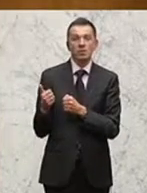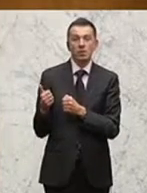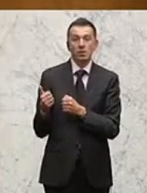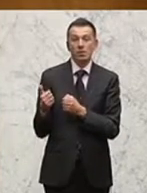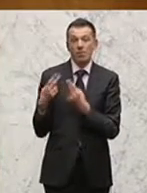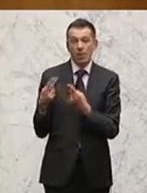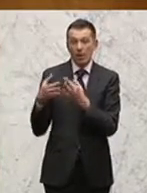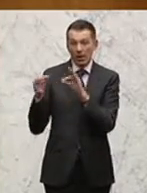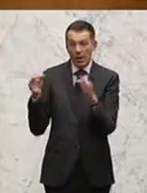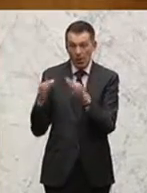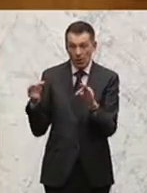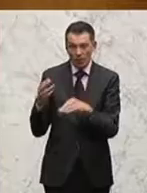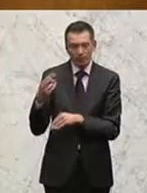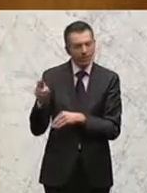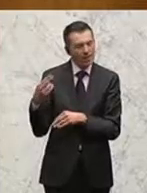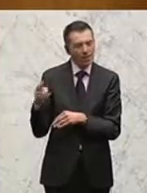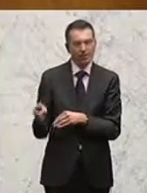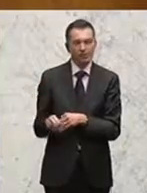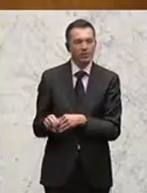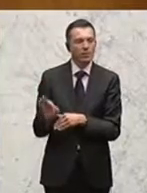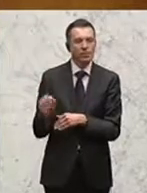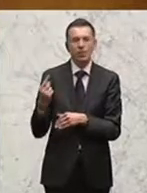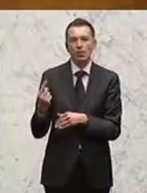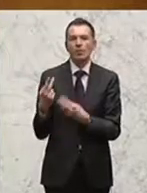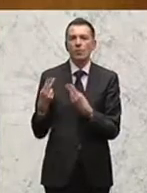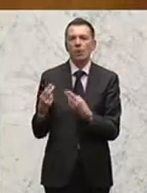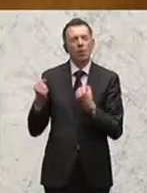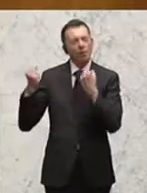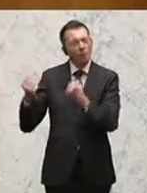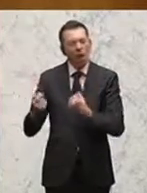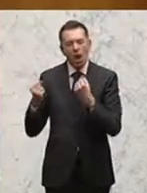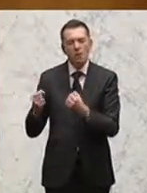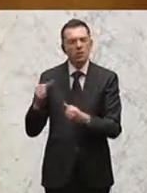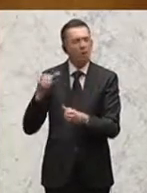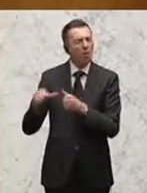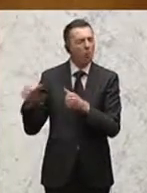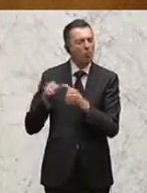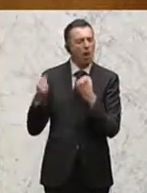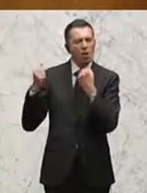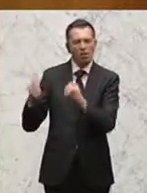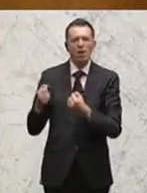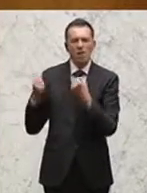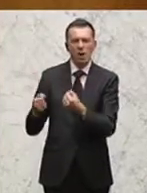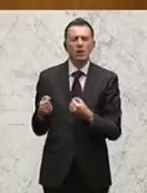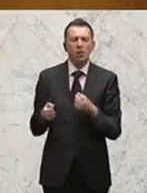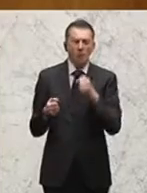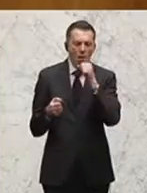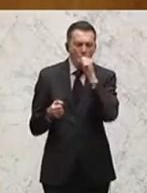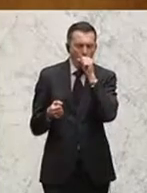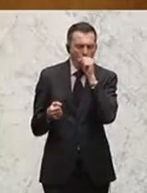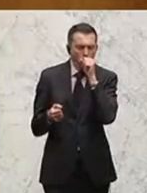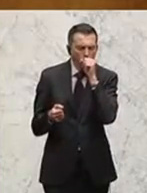um die Religion geht, sondern dass es ihnen um reine Gewalt und brutale Gewaltanwendung